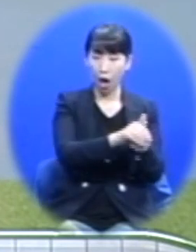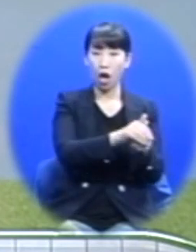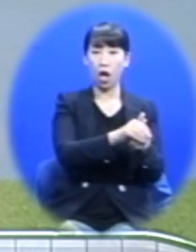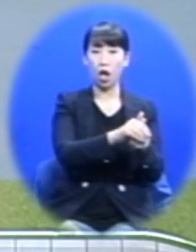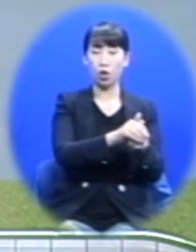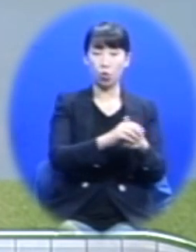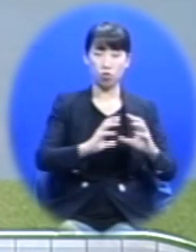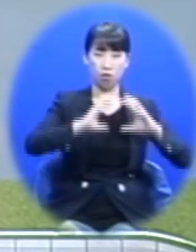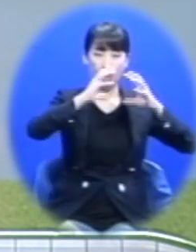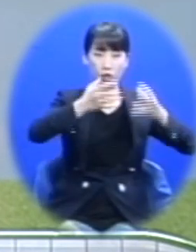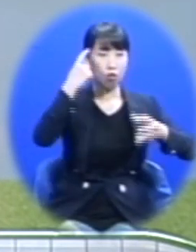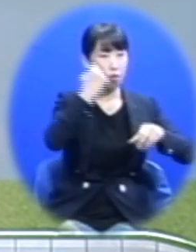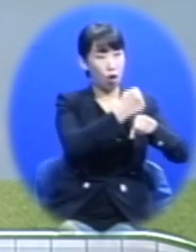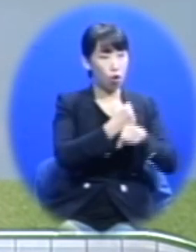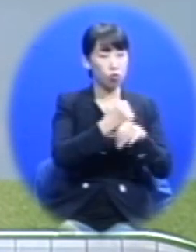그리고 세계적인 학자가 됩니다.